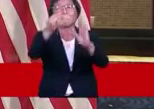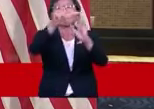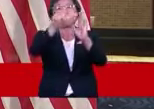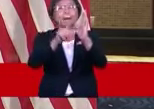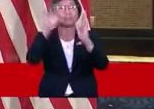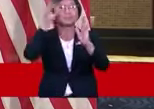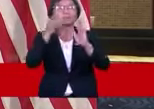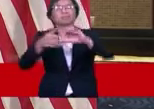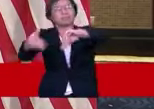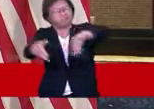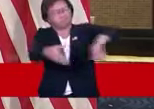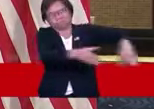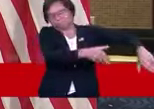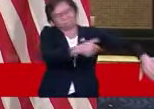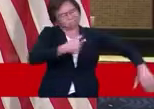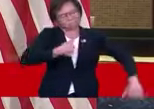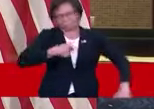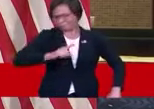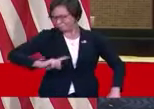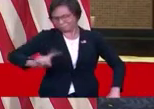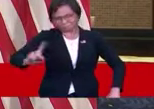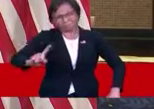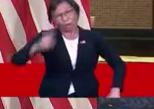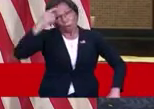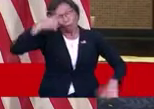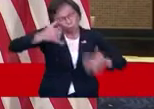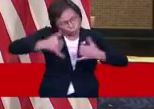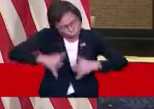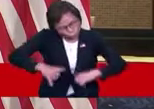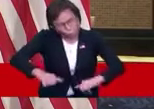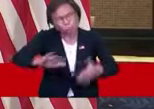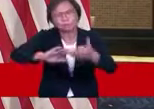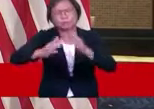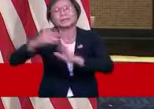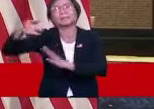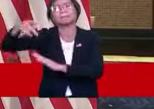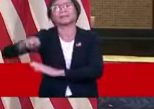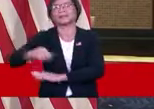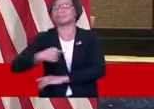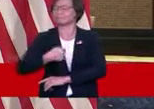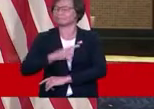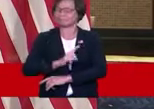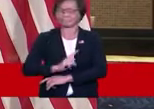semakin matte Hai untuk terus kekal berkuasa